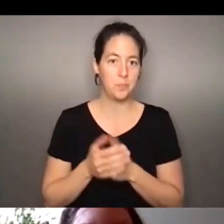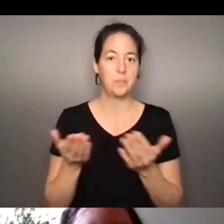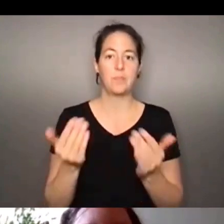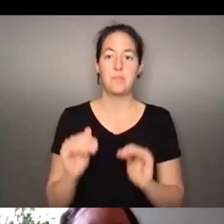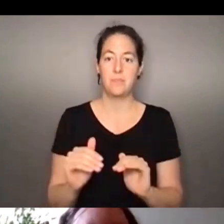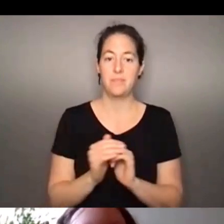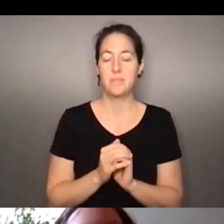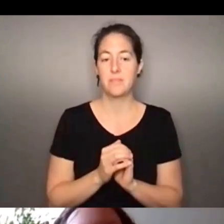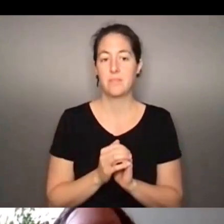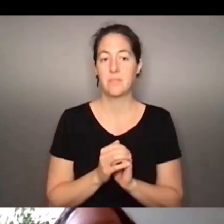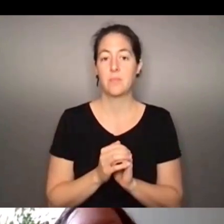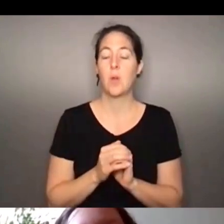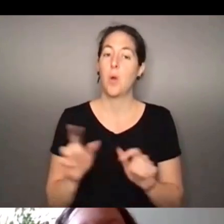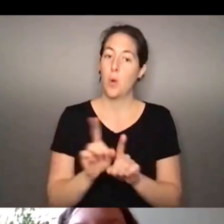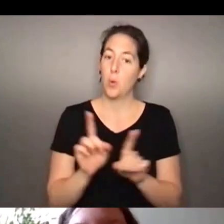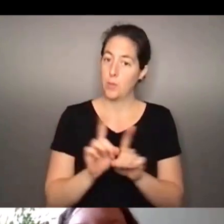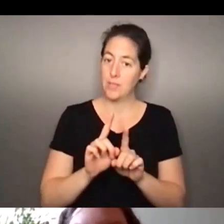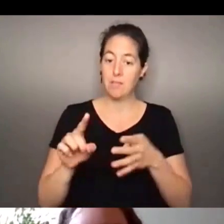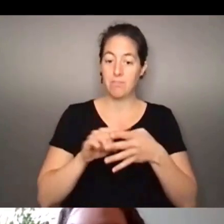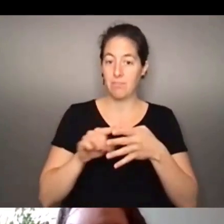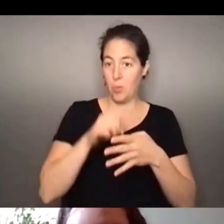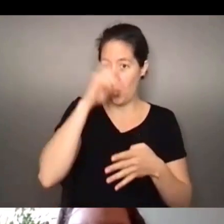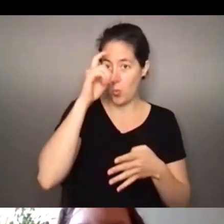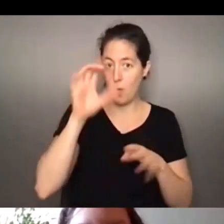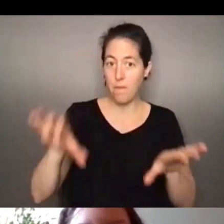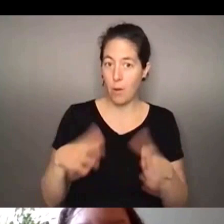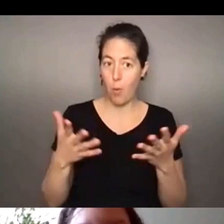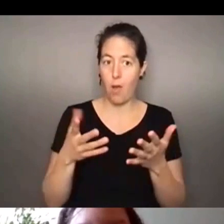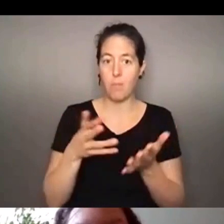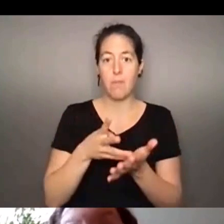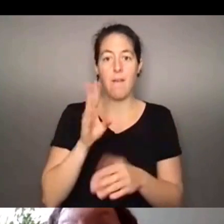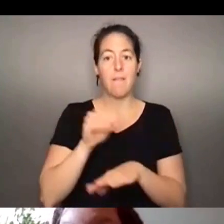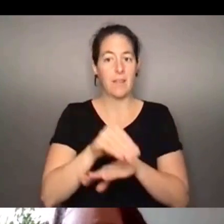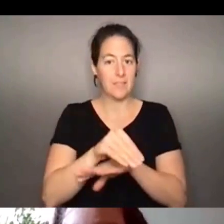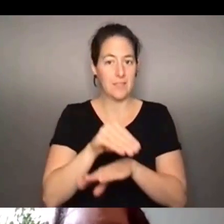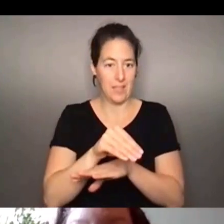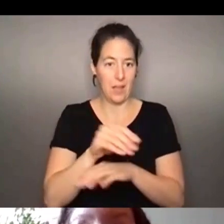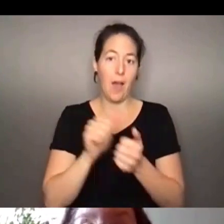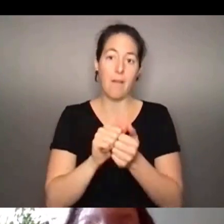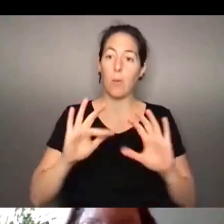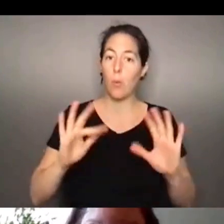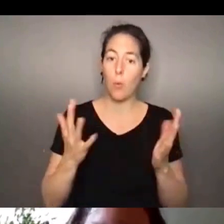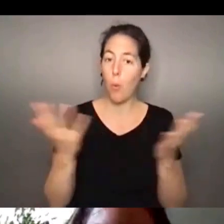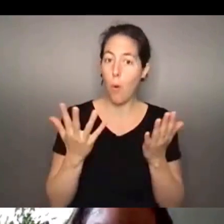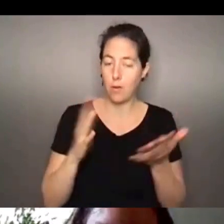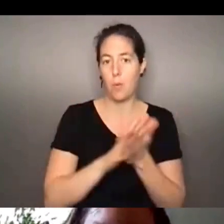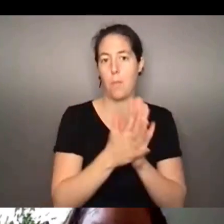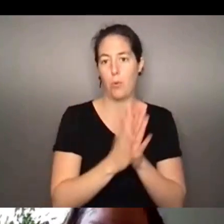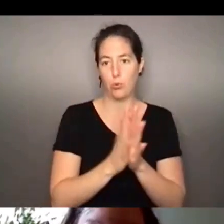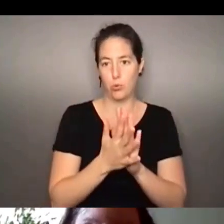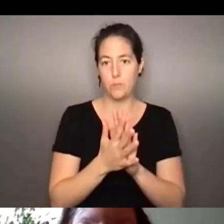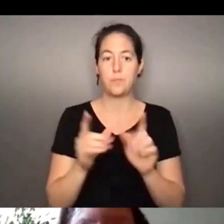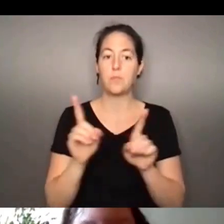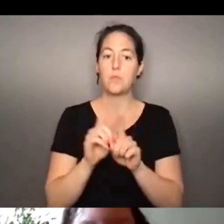Et aussi, à la première semaine de août, on va fertiliser avec, premièrement, du compost. Donc, on va en mettre au pied des